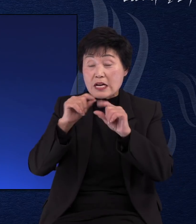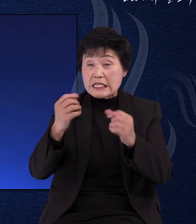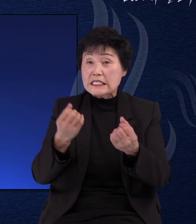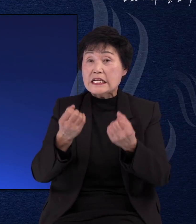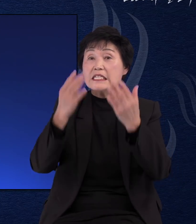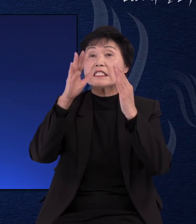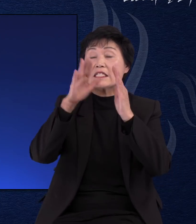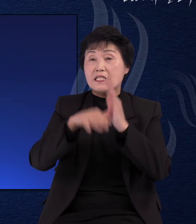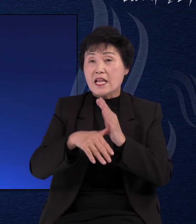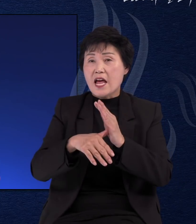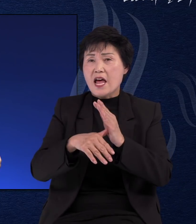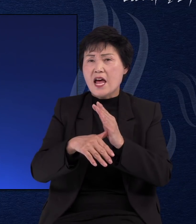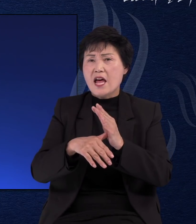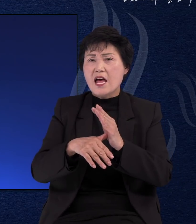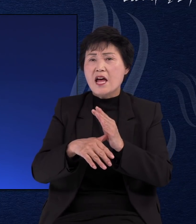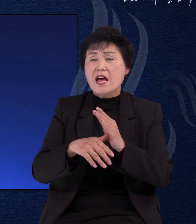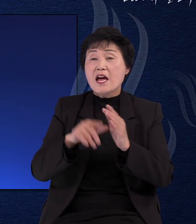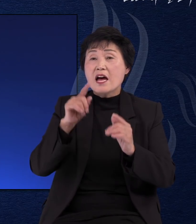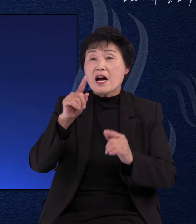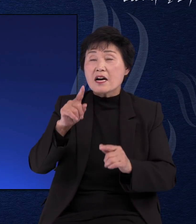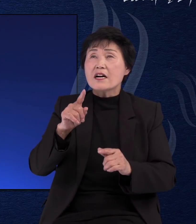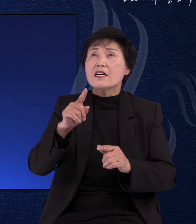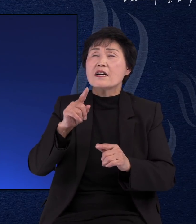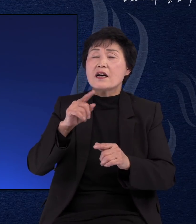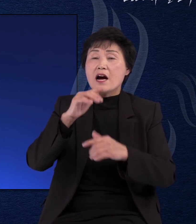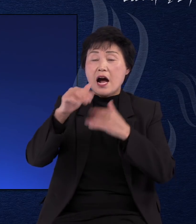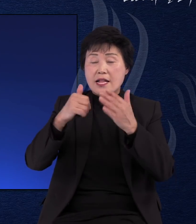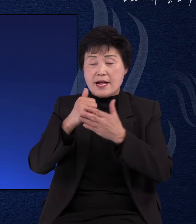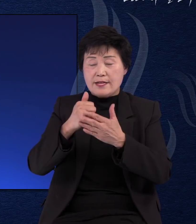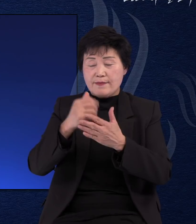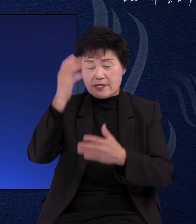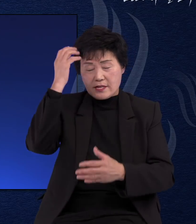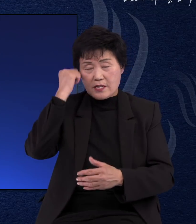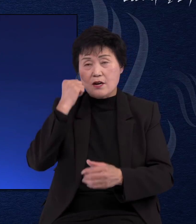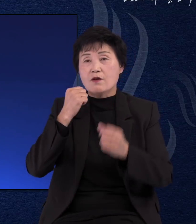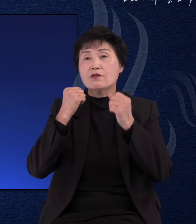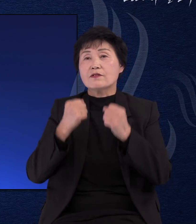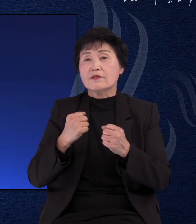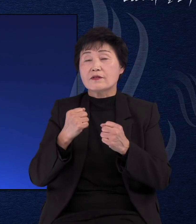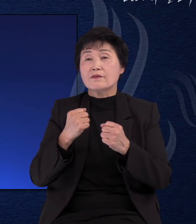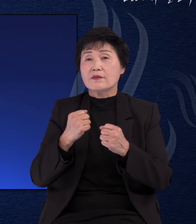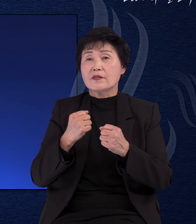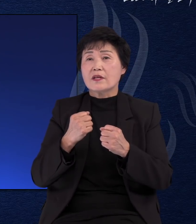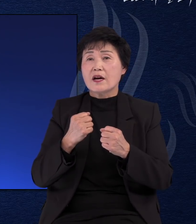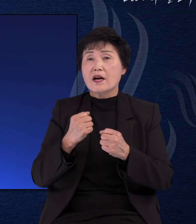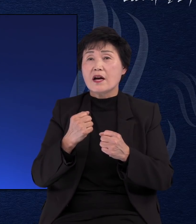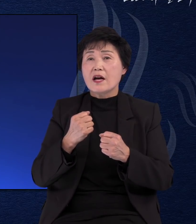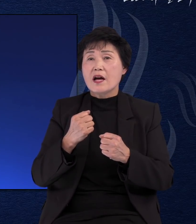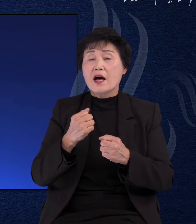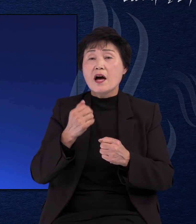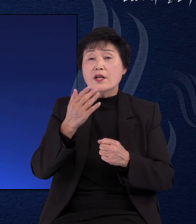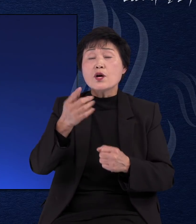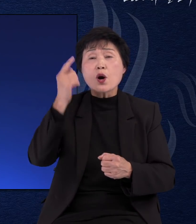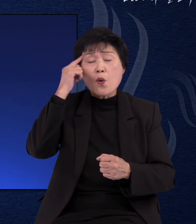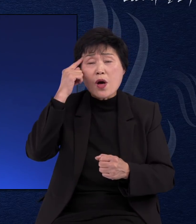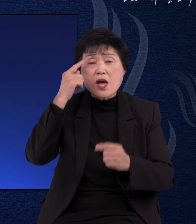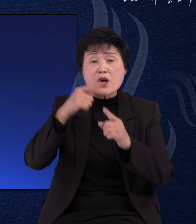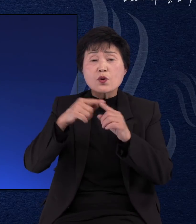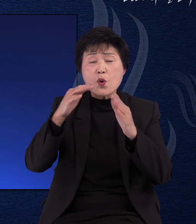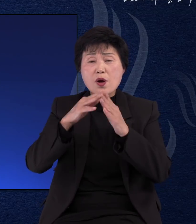그 아무것도 아닐 수 있는 그 하나를 주님 평생 기억하고 계시더라고요. 네가 왜 내 교회를 핍박하느냐고 사울을